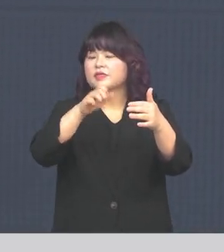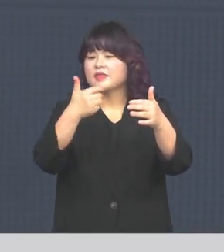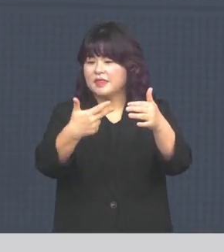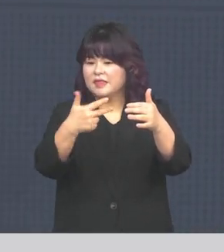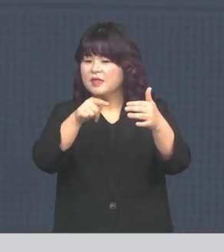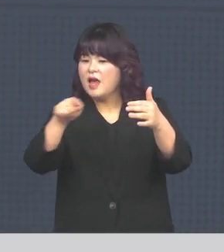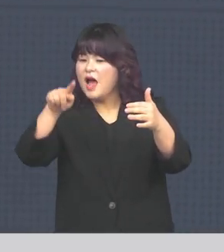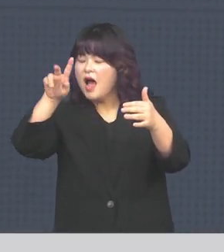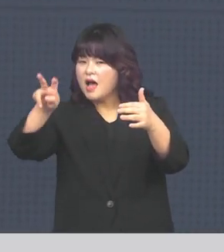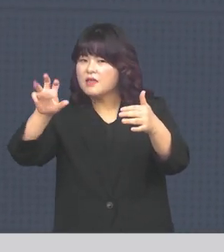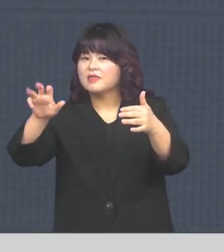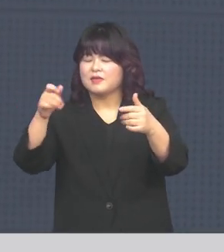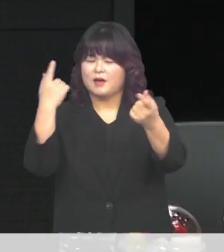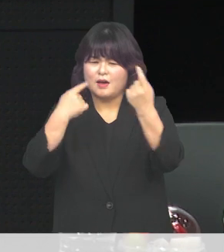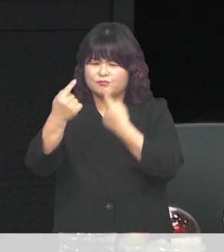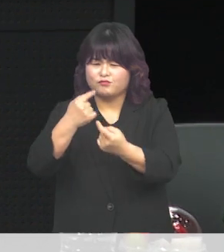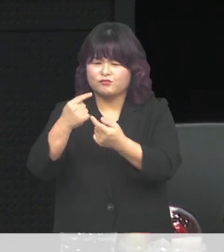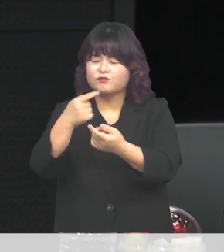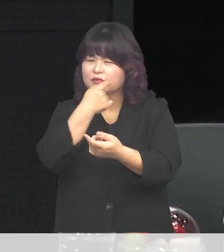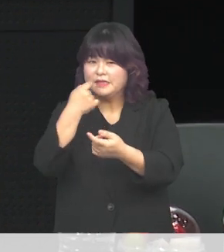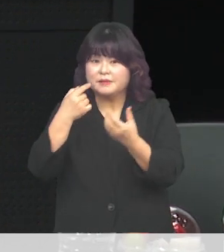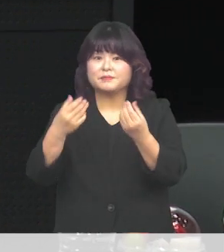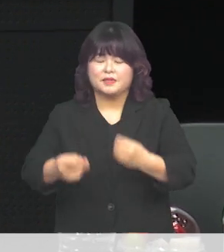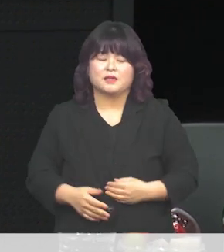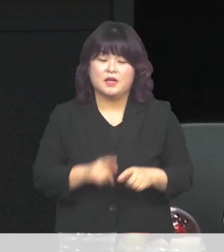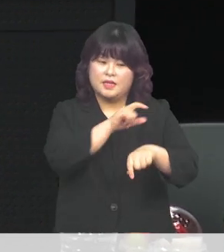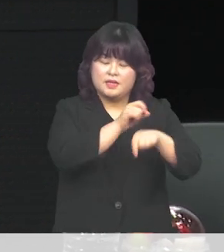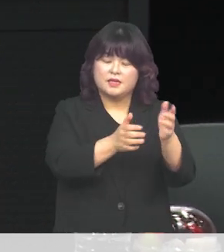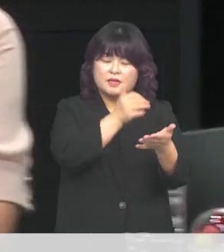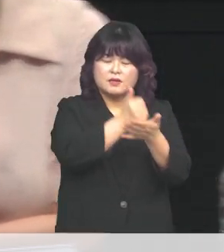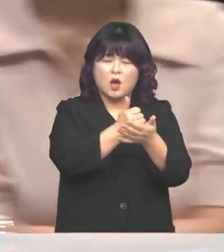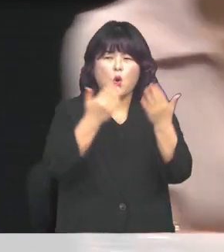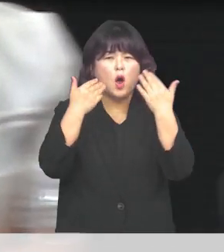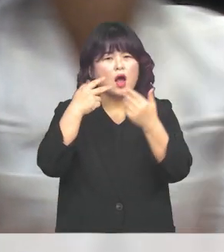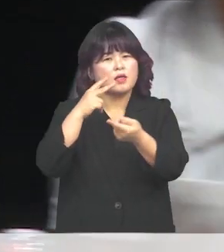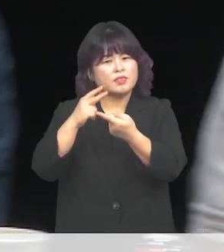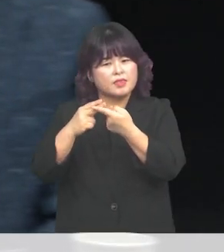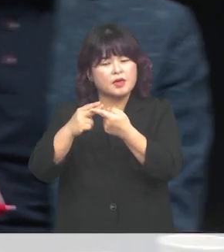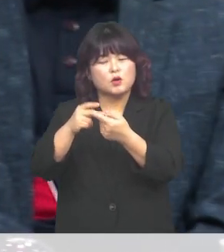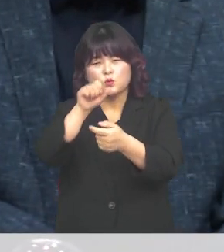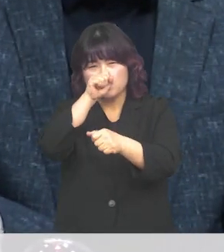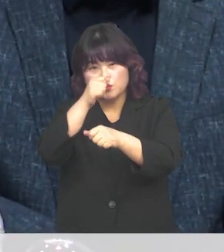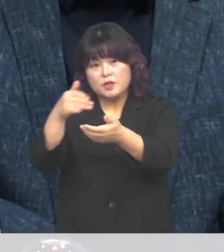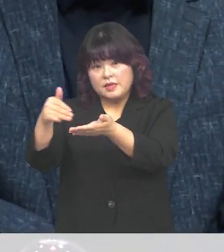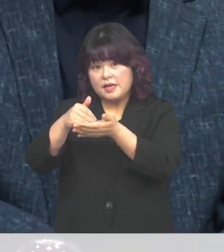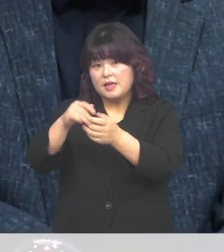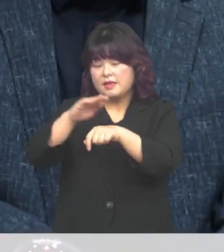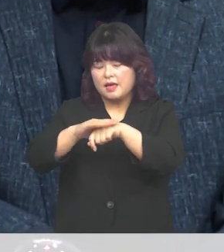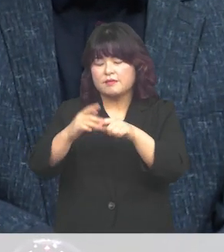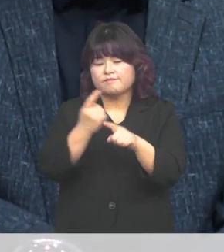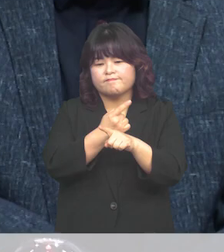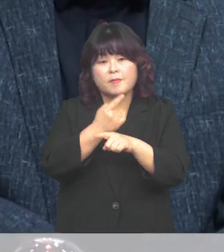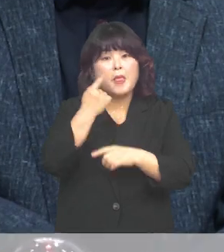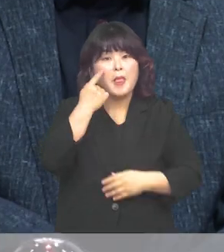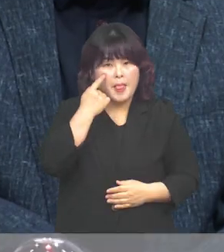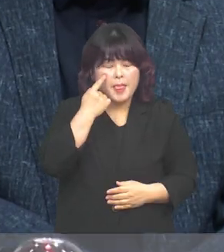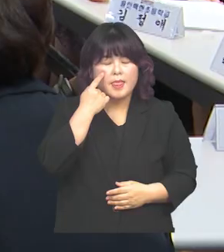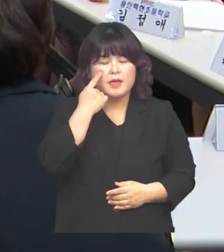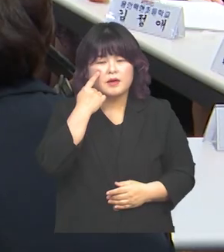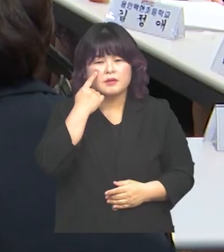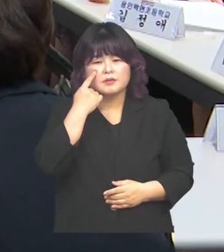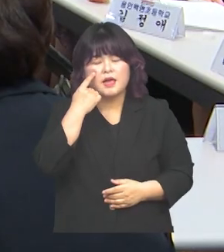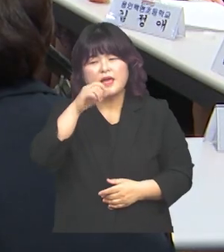참석해 다양한 의견을 제시했습니다. 이상일 시장은 교장 선생님들이 주신 소중한 의견을 시에서 적극적으로